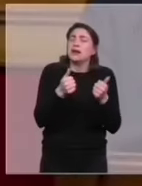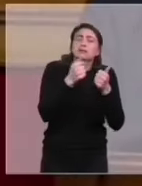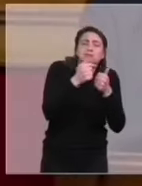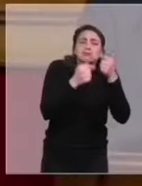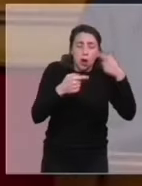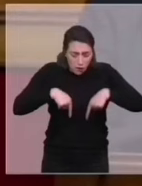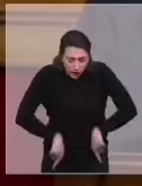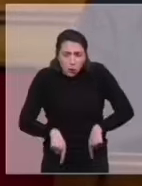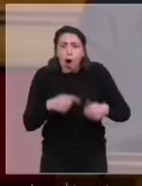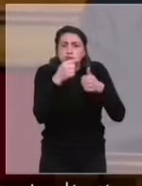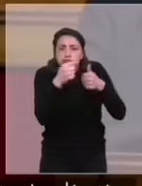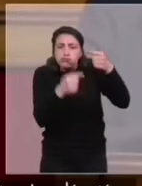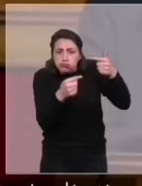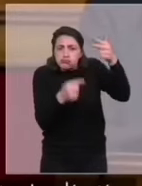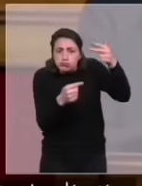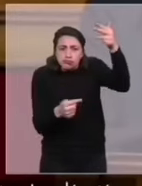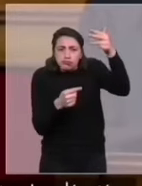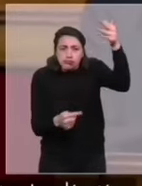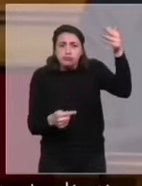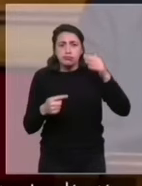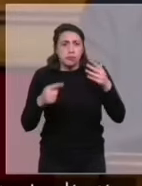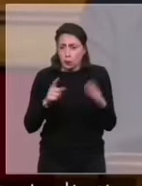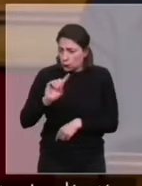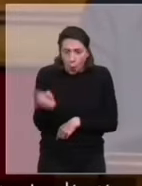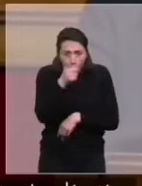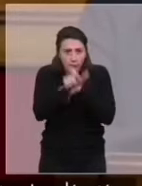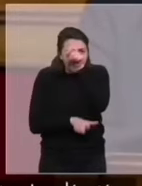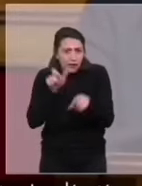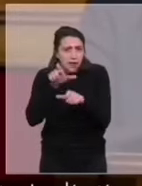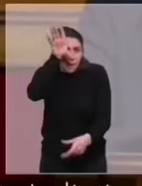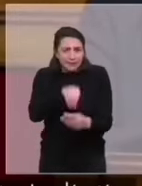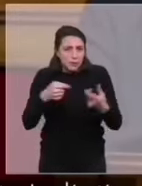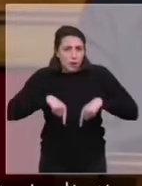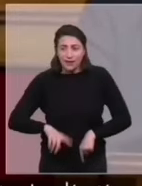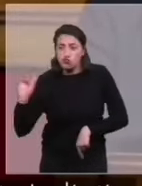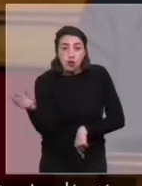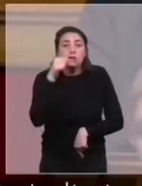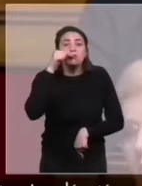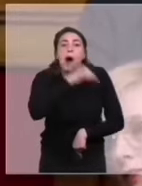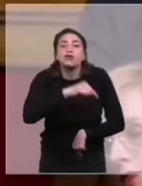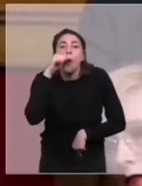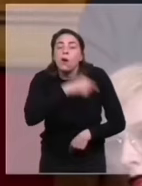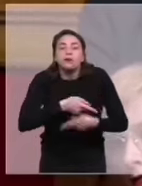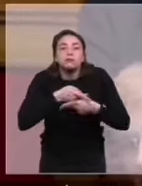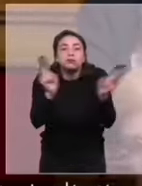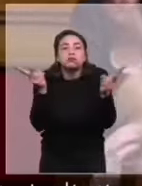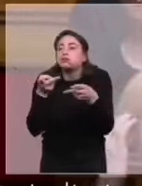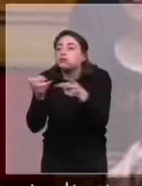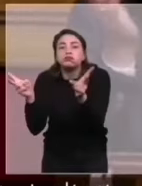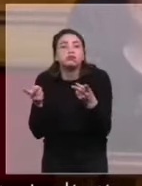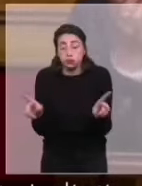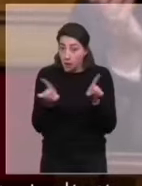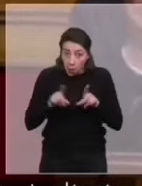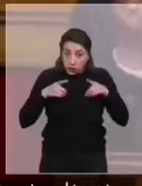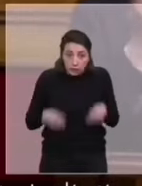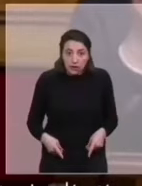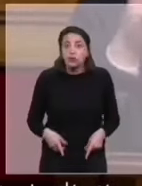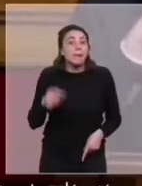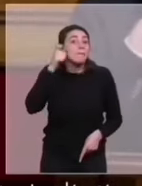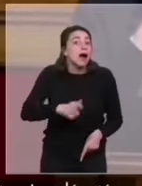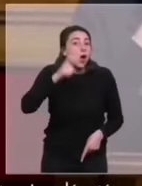Attal et Riester et j'en passe, tous membres de votre gouvernement, tous ont colporté le même mensonge, ainsi que nombre de députés macronistes. Oui, vous